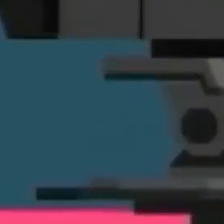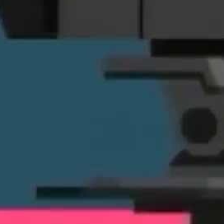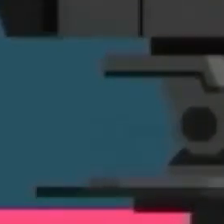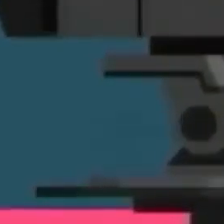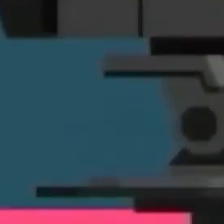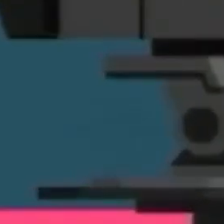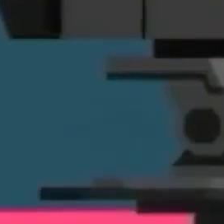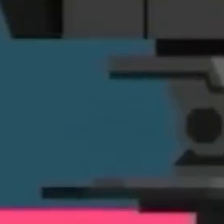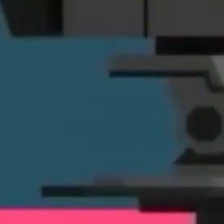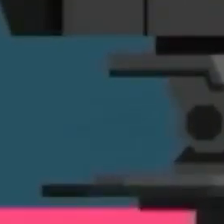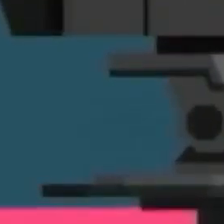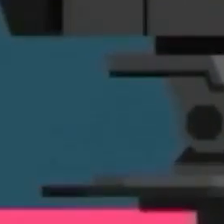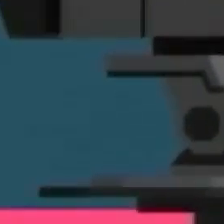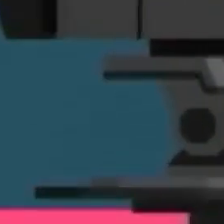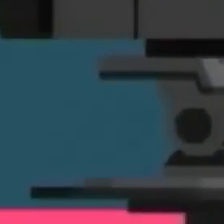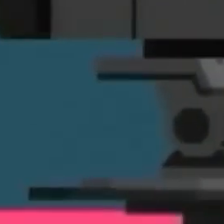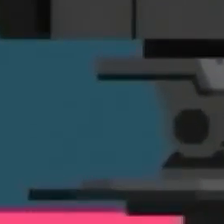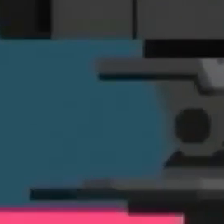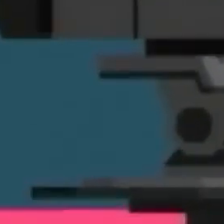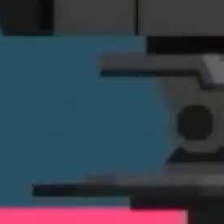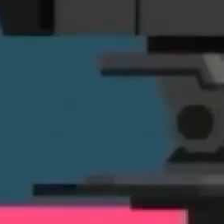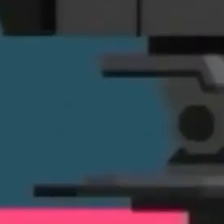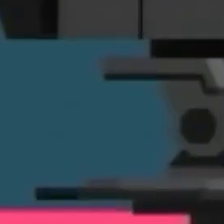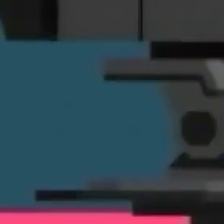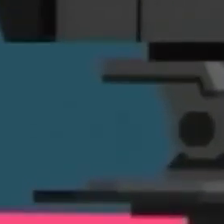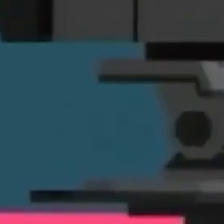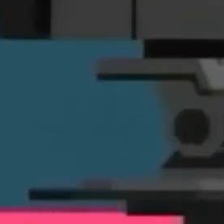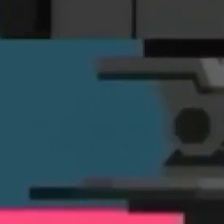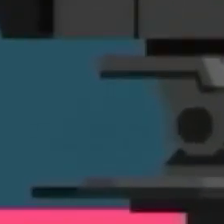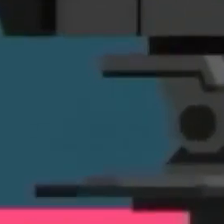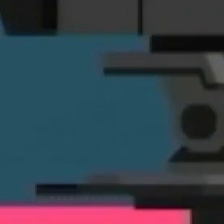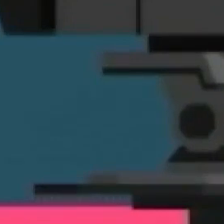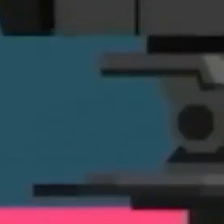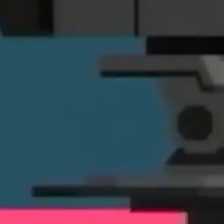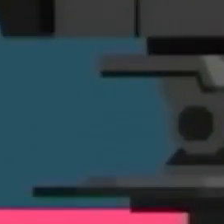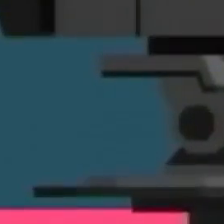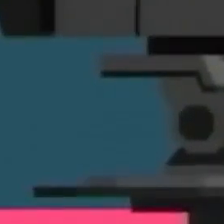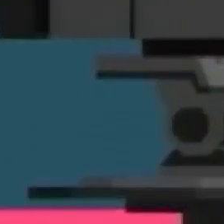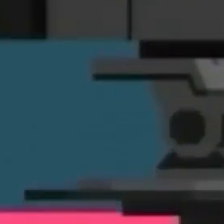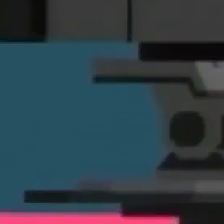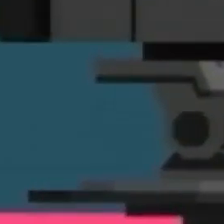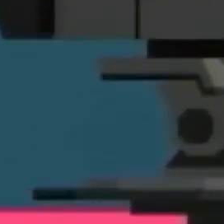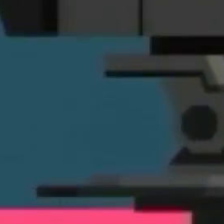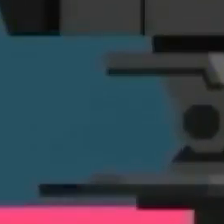ومين ما هو علشانك هي ومين هي ومين